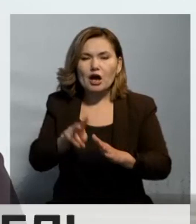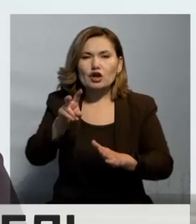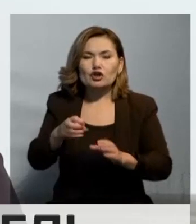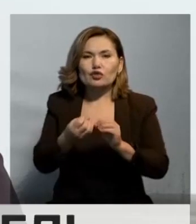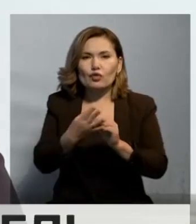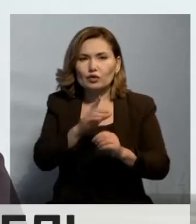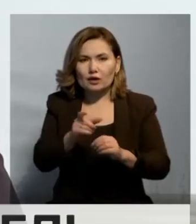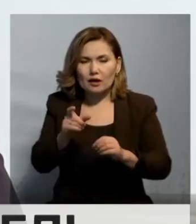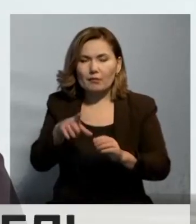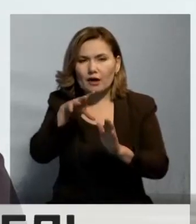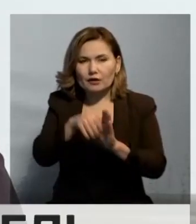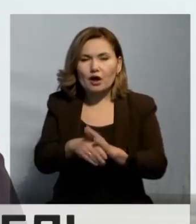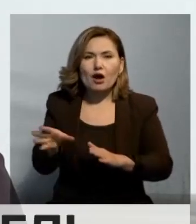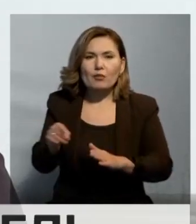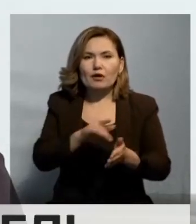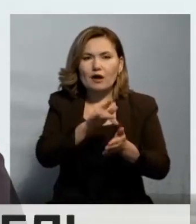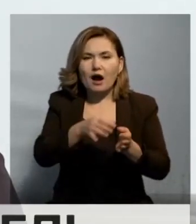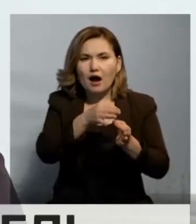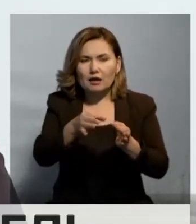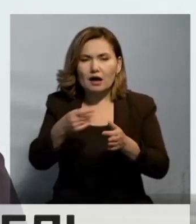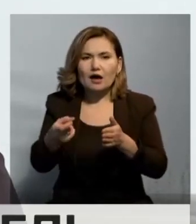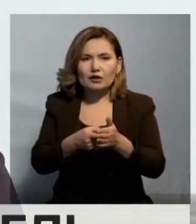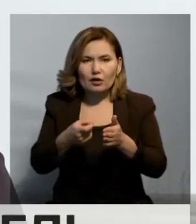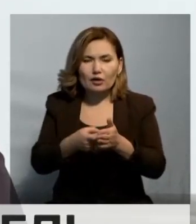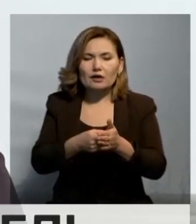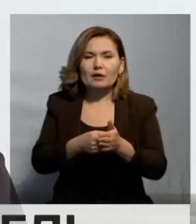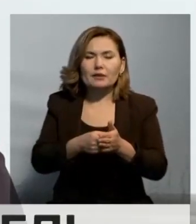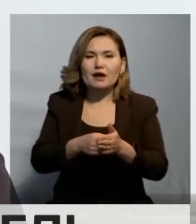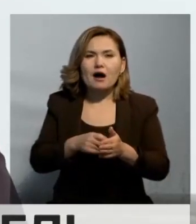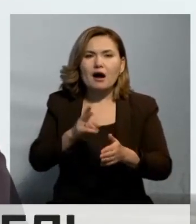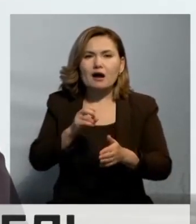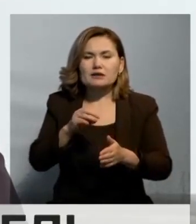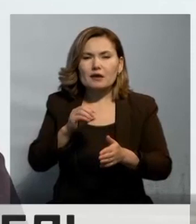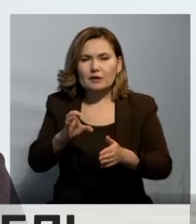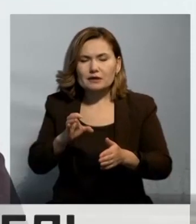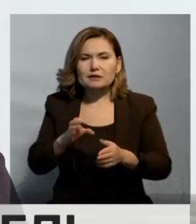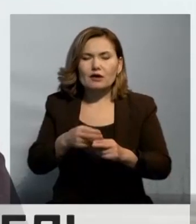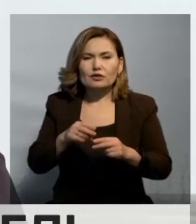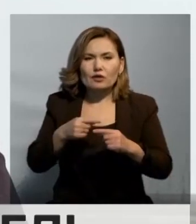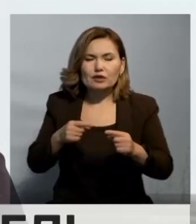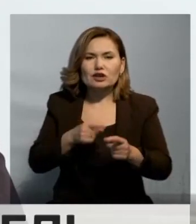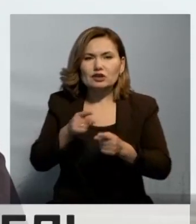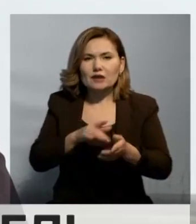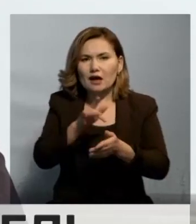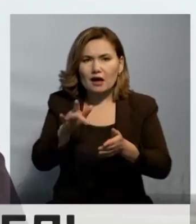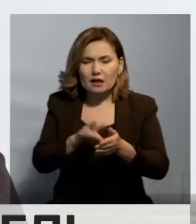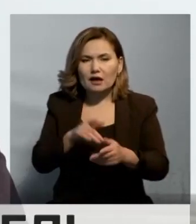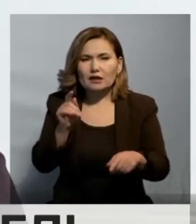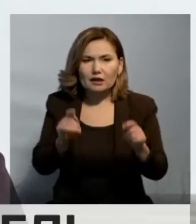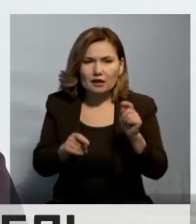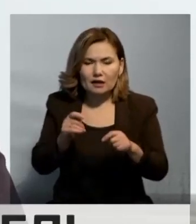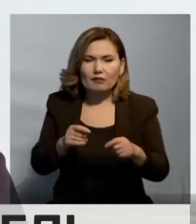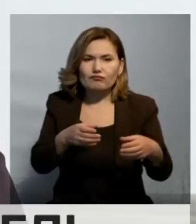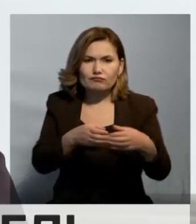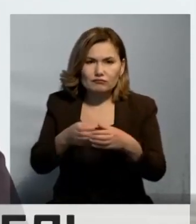адам қасымыздағы бүкіл қалалардан Қарағанды, Бозшакөл, Қазақмыс, Саяқтың өзінің өкілдері жұмыста жасап жүр